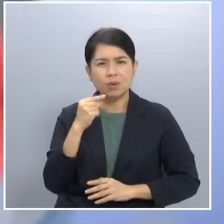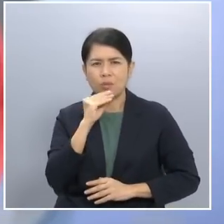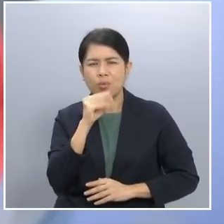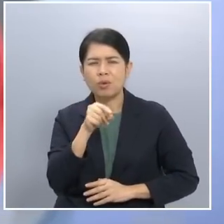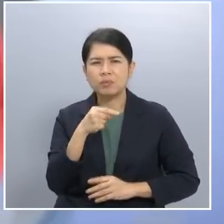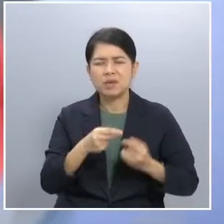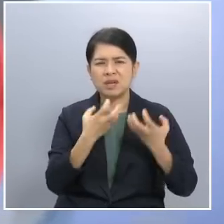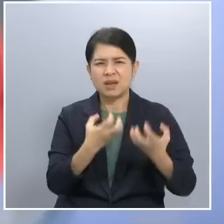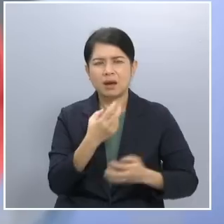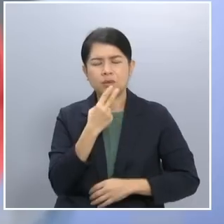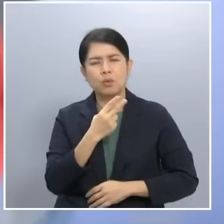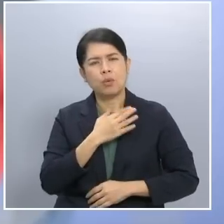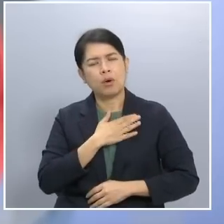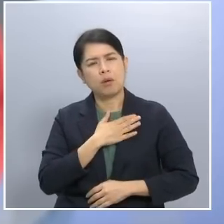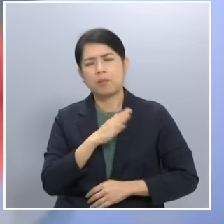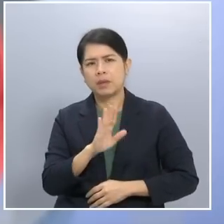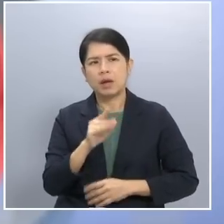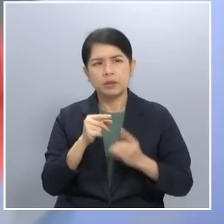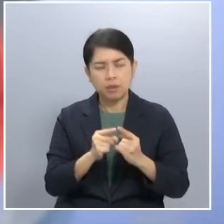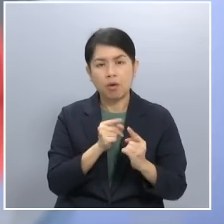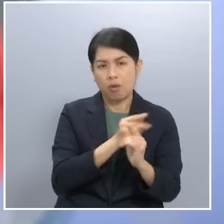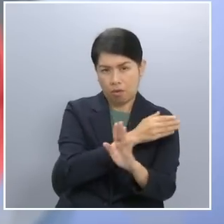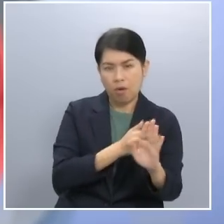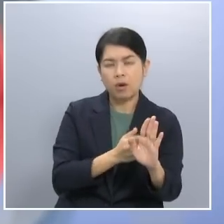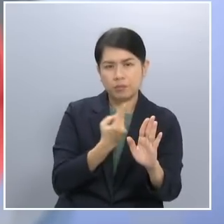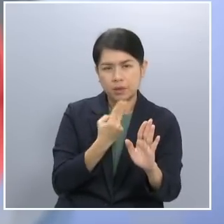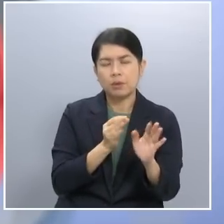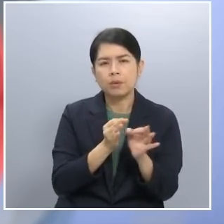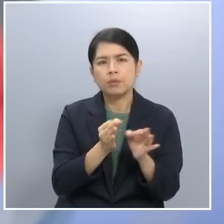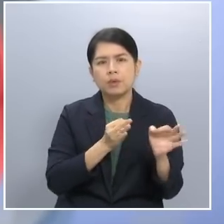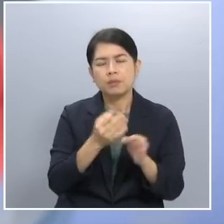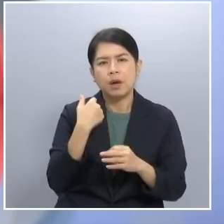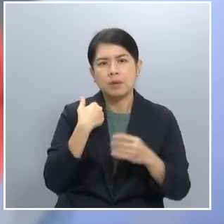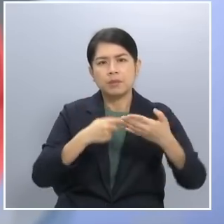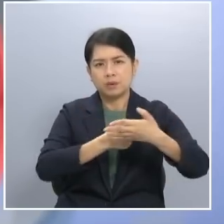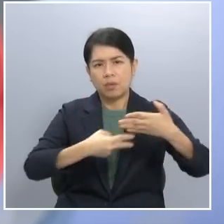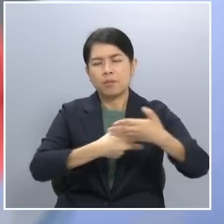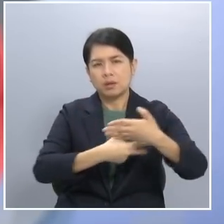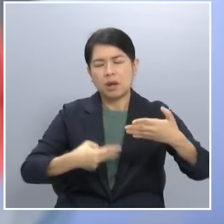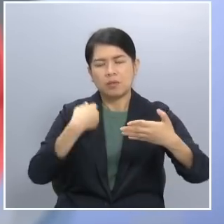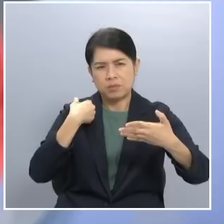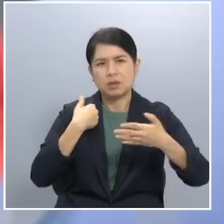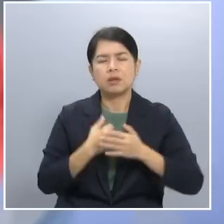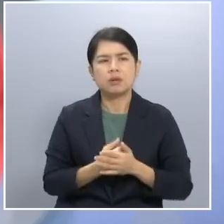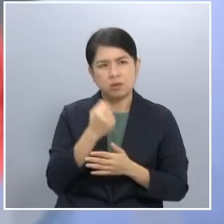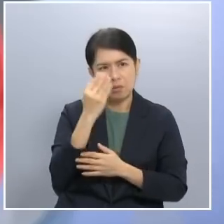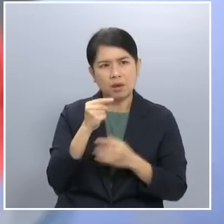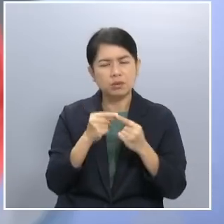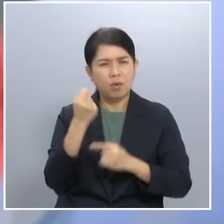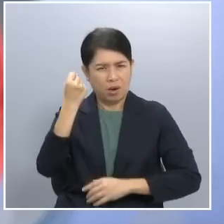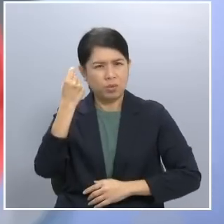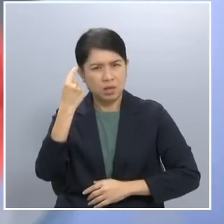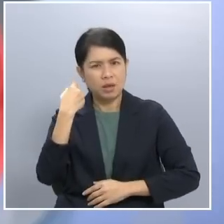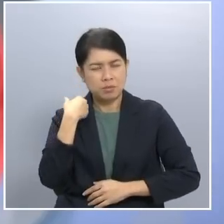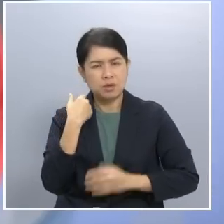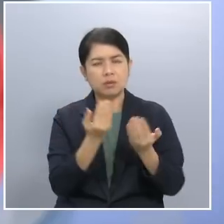คือคุณต้องเข้าใจที่มาที่ไปของเรื่องราวทั้งหมดซะก่อนที่จะแสดงความคิดเห็นแบบนี้นะครับอันนี้ต้องบอกเลยว่าเห็นใจทางฝั่งครอบครัวผู้ต